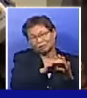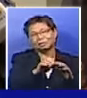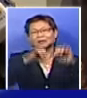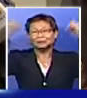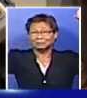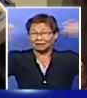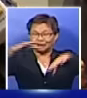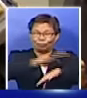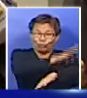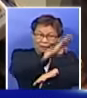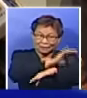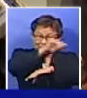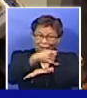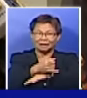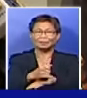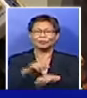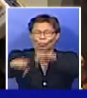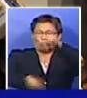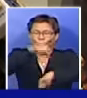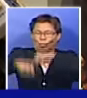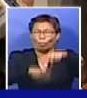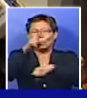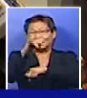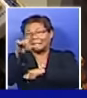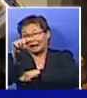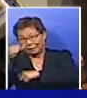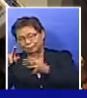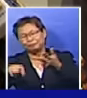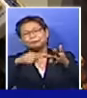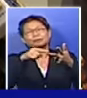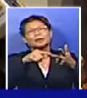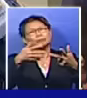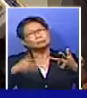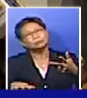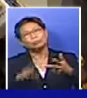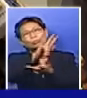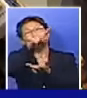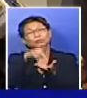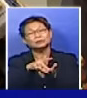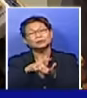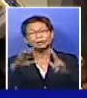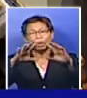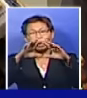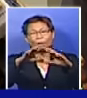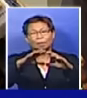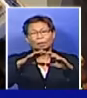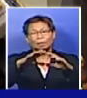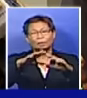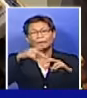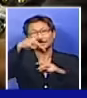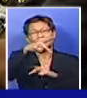Bukit Jalil nilai lepas tu di pusat konvension Di